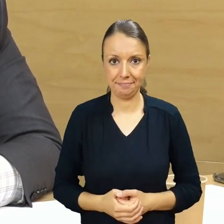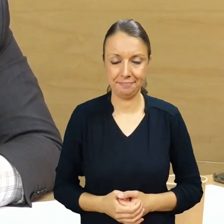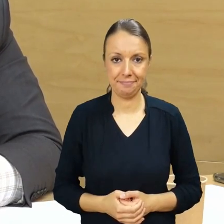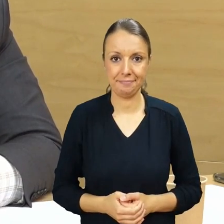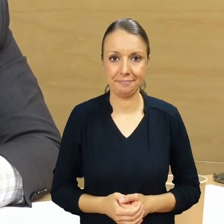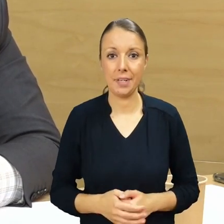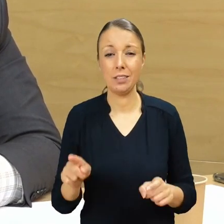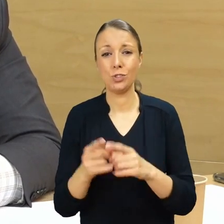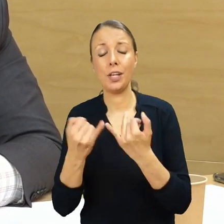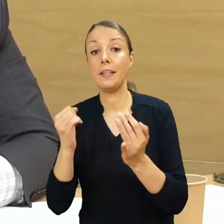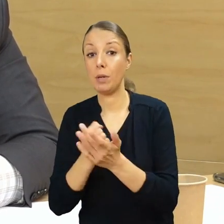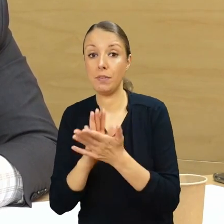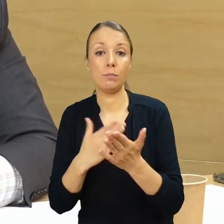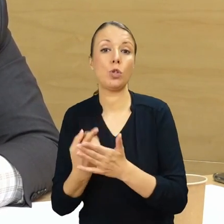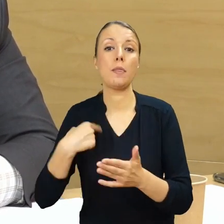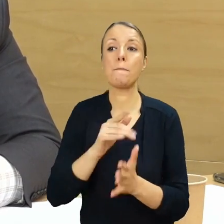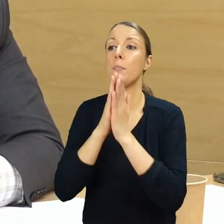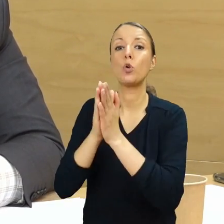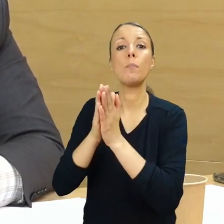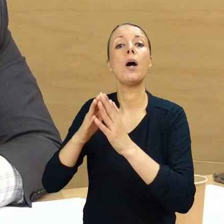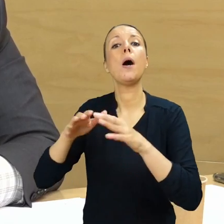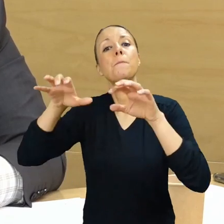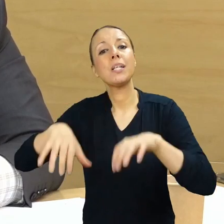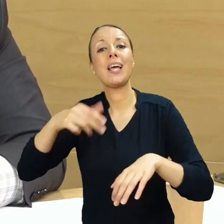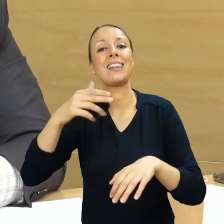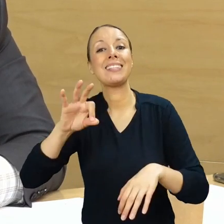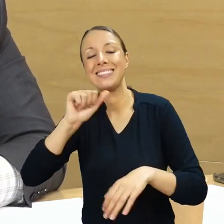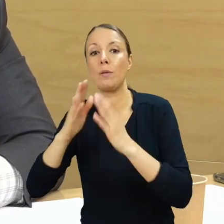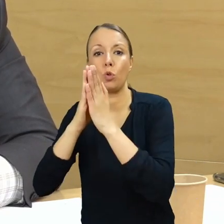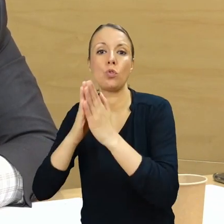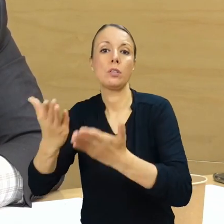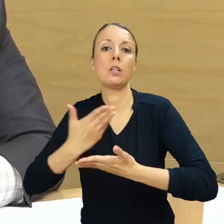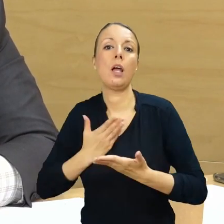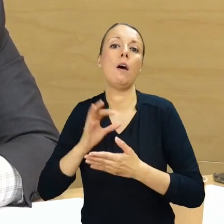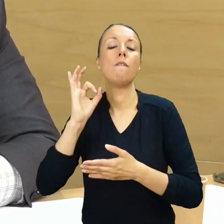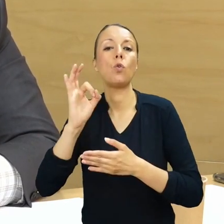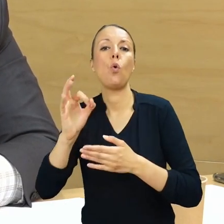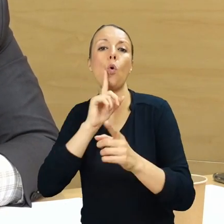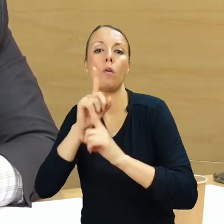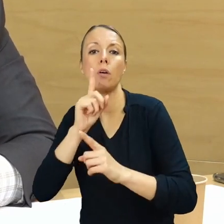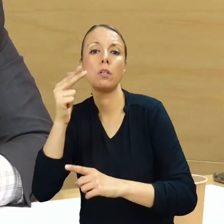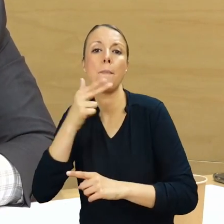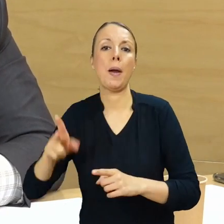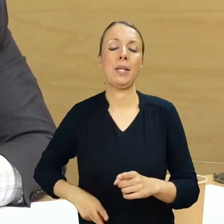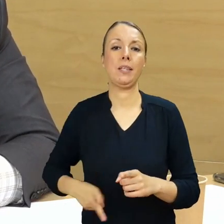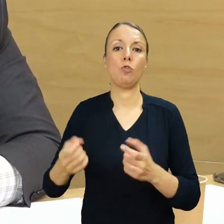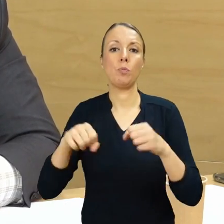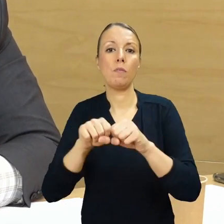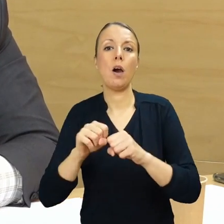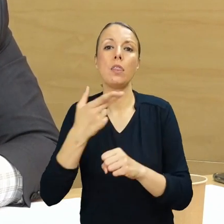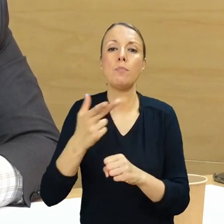na przykład prosimy prezesa NSA o udostępnienie korespondencji z Ministerstwem Sprawiedliwości dotyczącej list poparcia